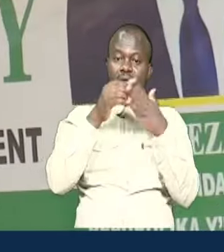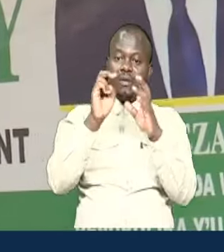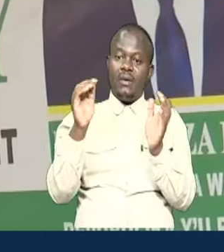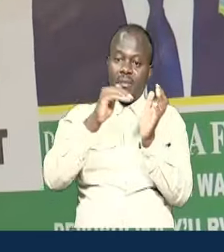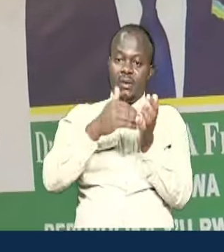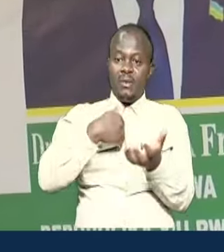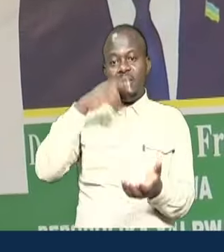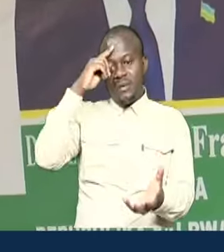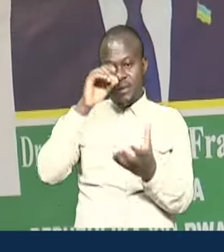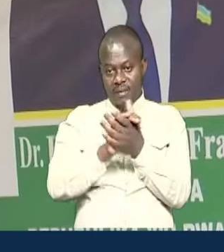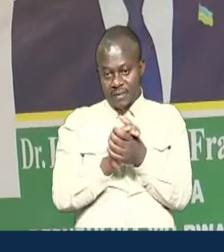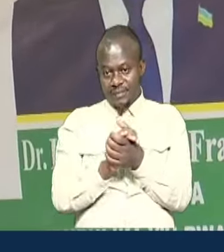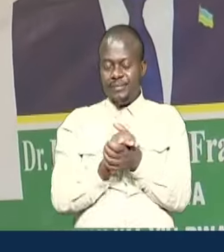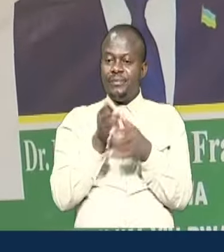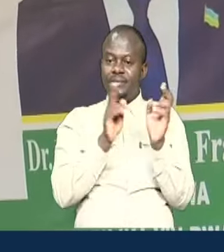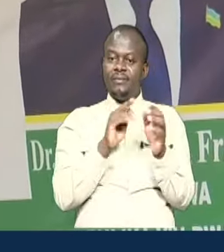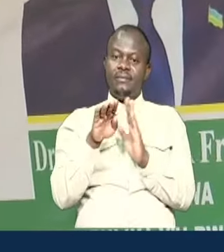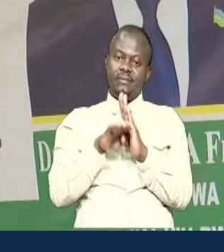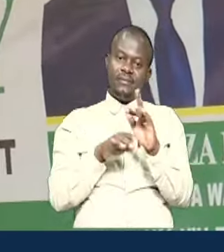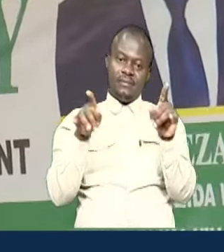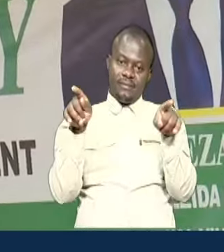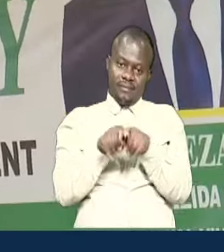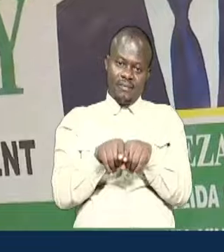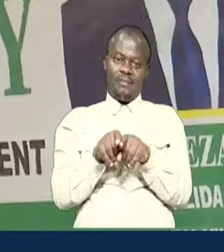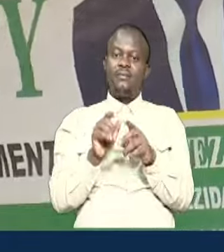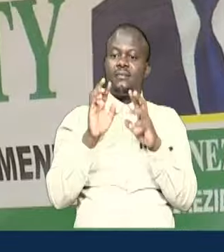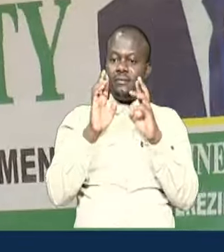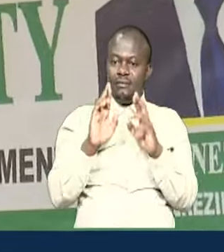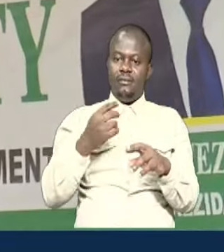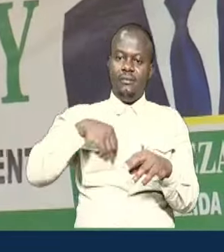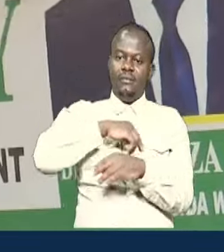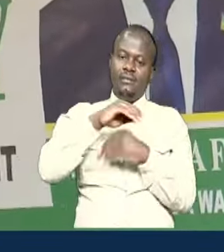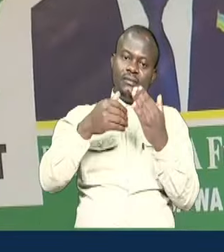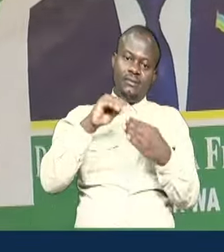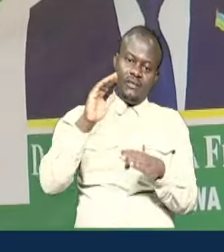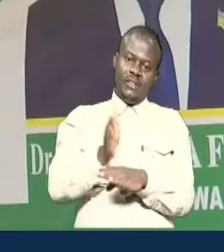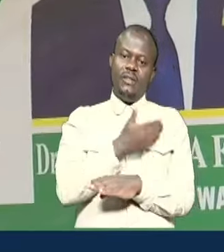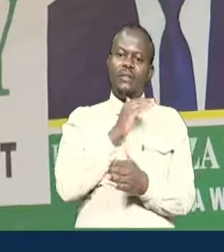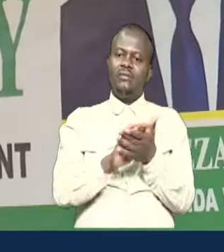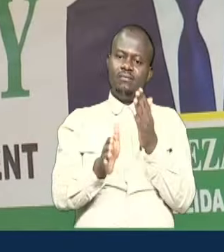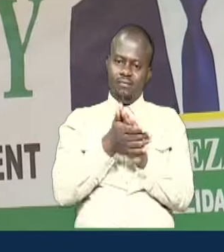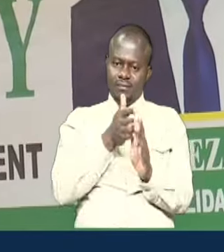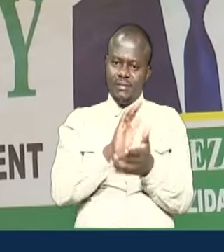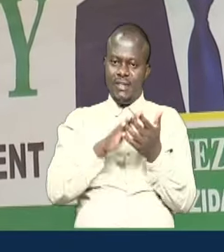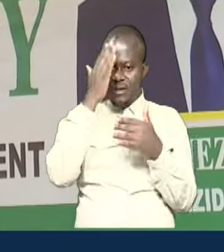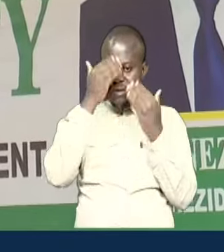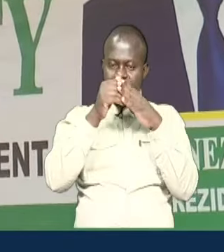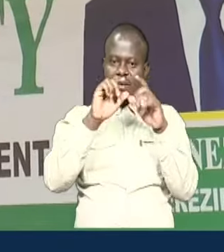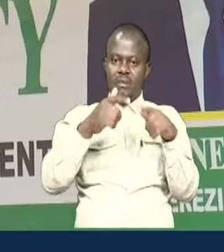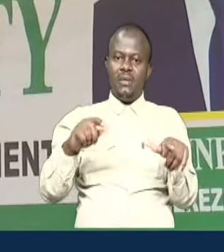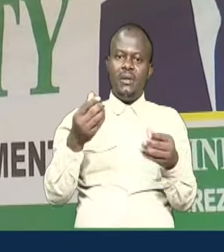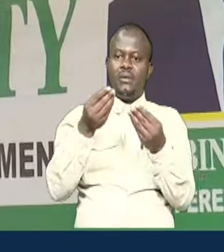mukatugira icyizere n'ubundi gahunda ni yayindi ubukivuzo cyacu ni ko umusoro w'ubutaka uvaho burundu kuko ubutaka